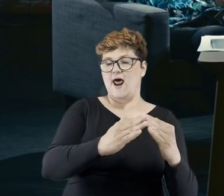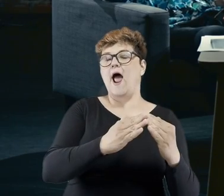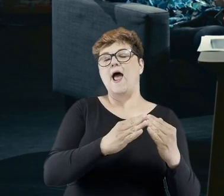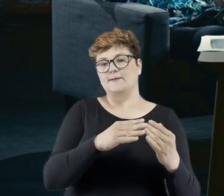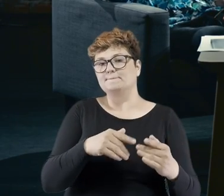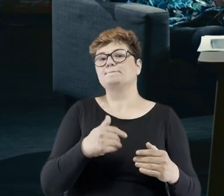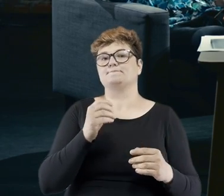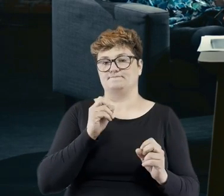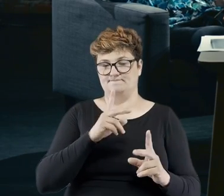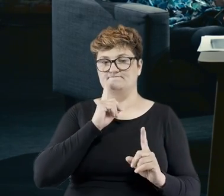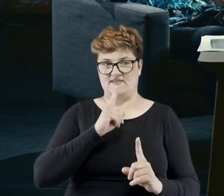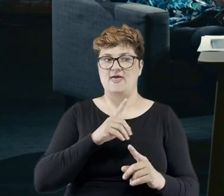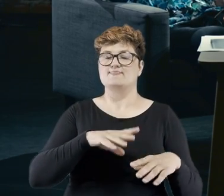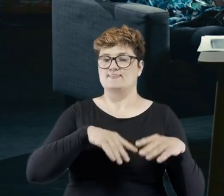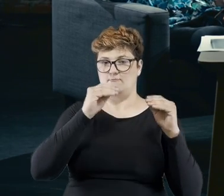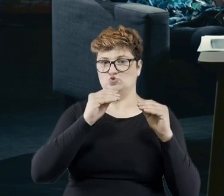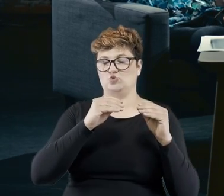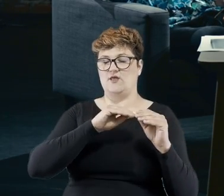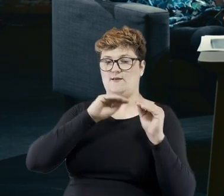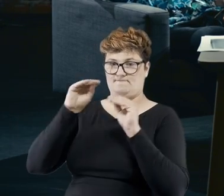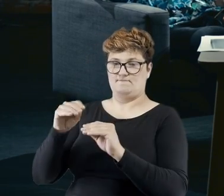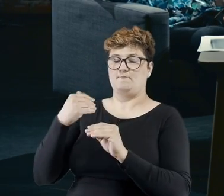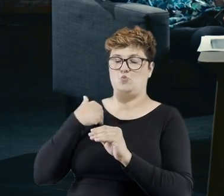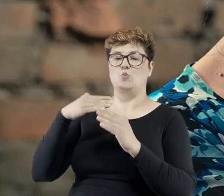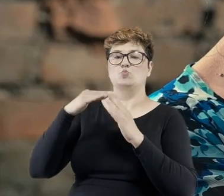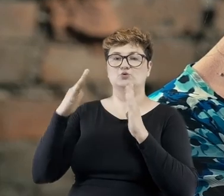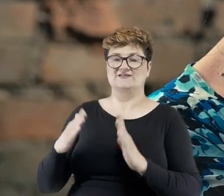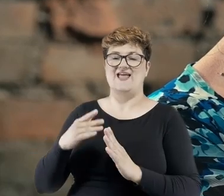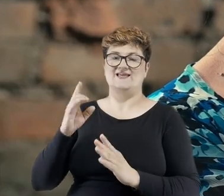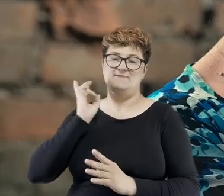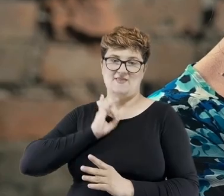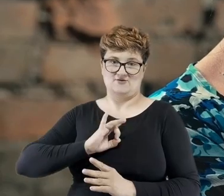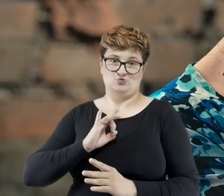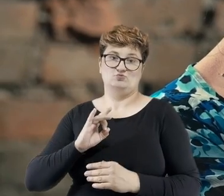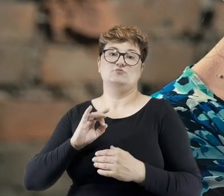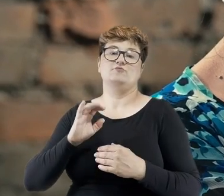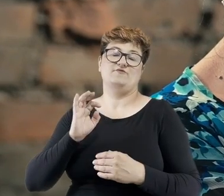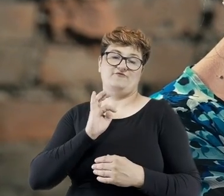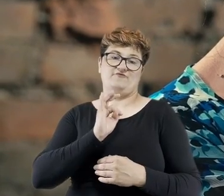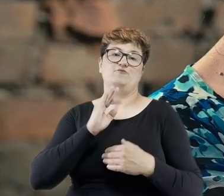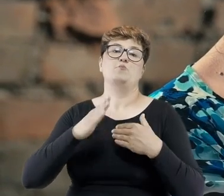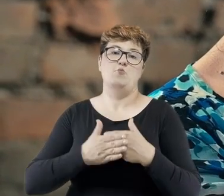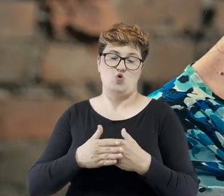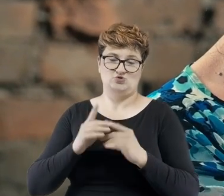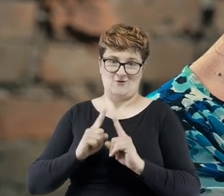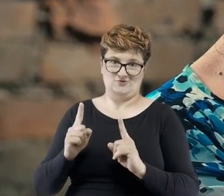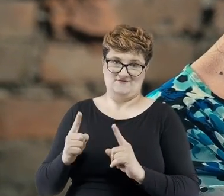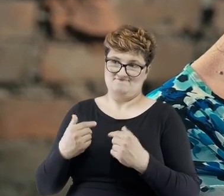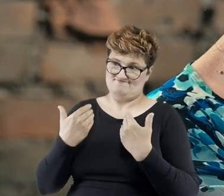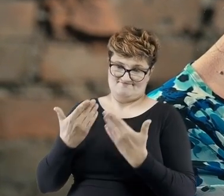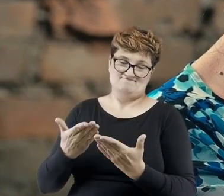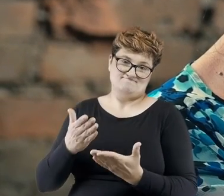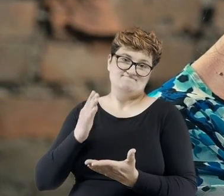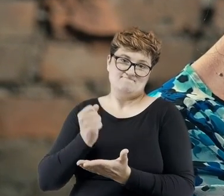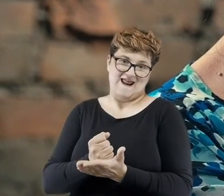tak, że rzeczywiście na początku oni mieszkali w budynku gimnazjum, ale ona mieszkała jako żona nauczyciela, nauczycielowi to